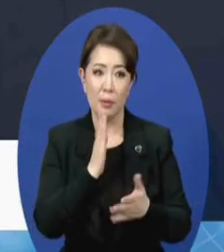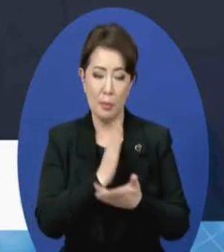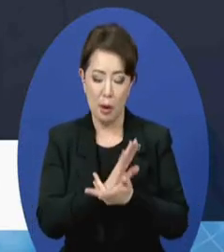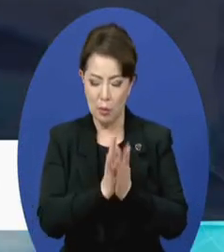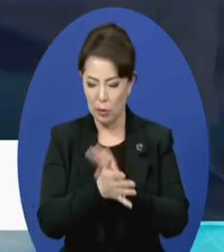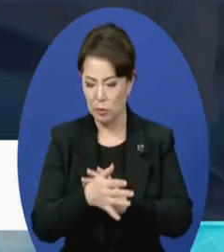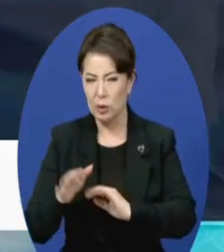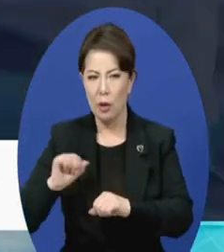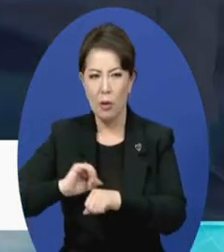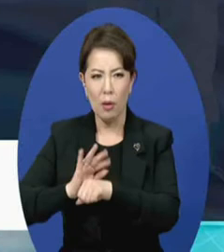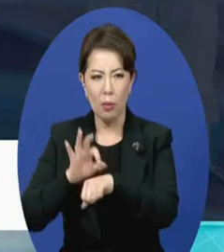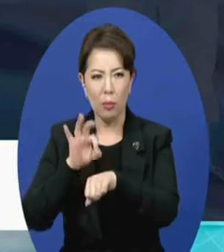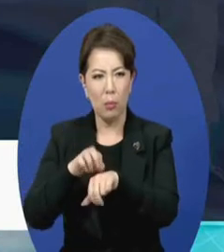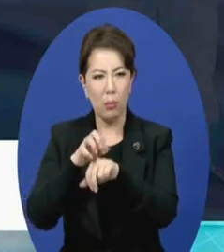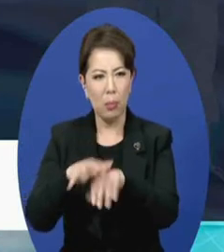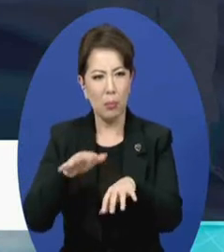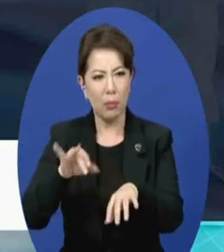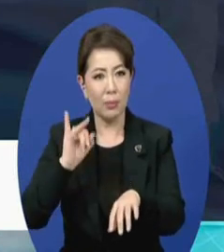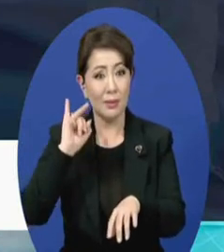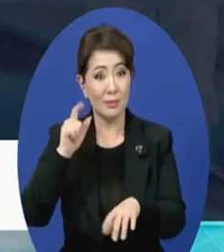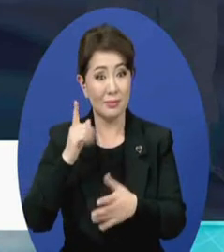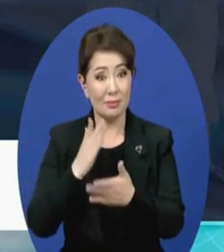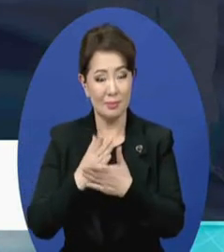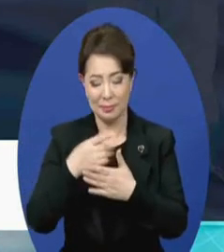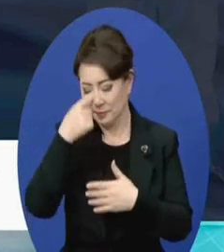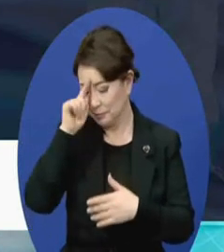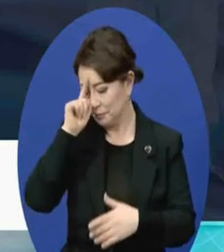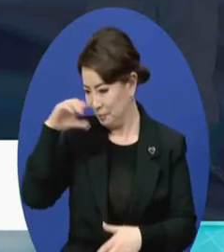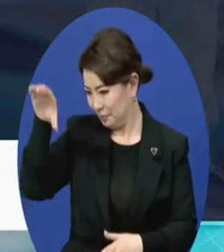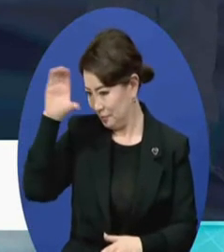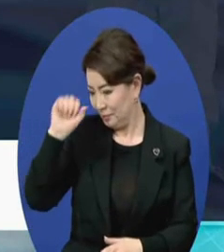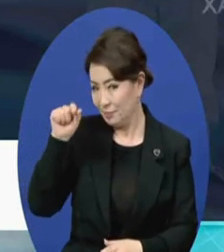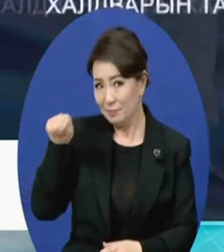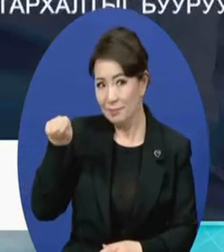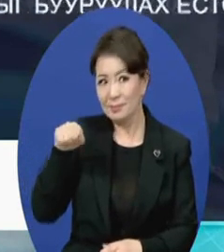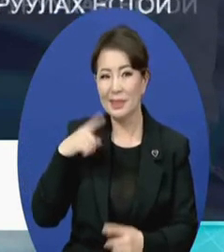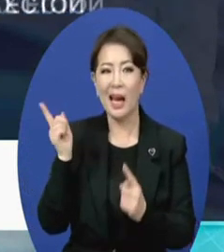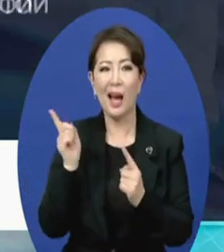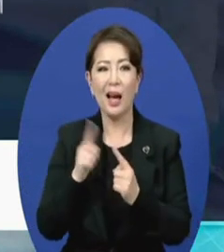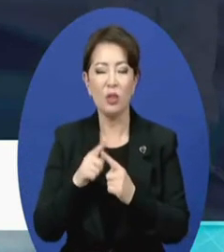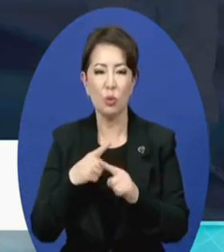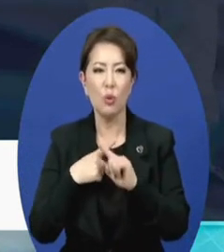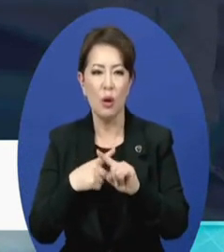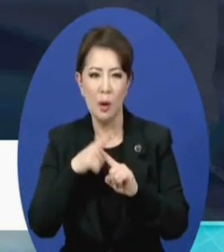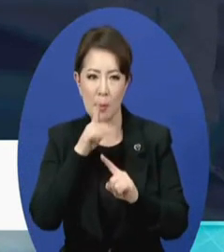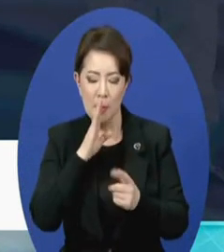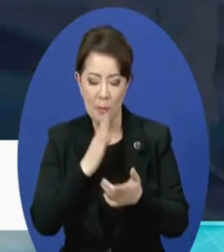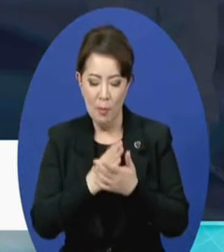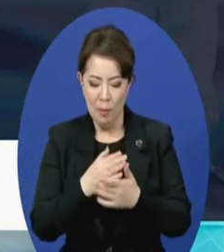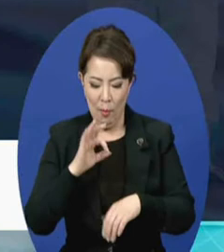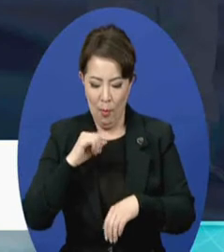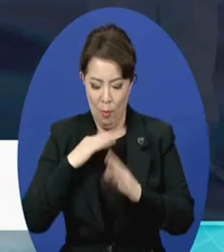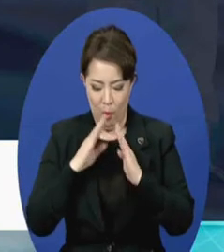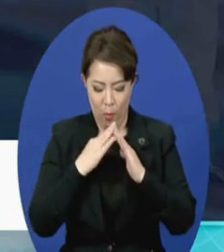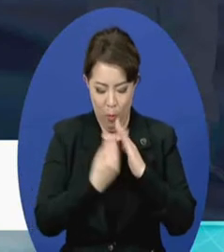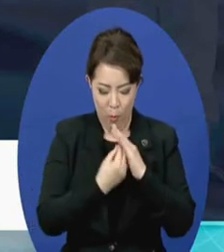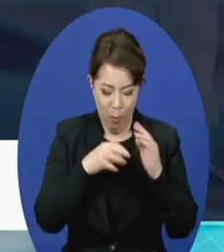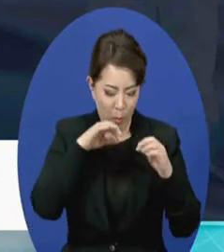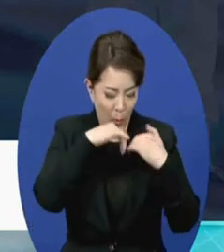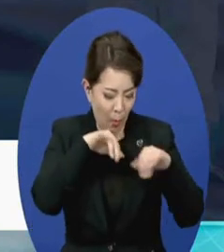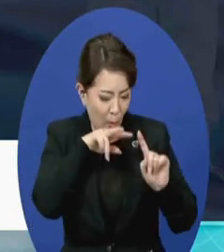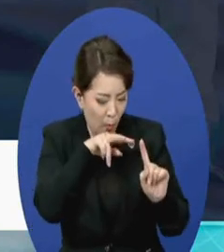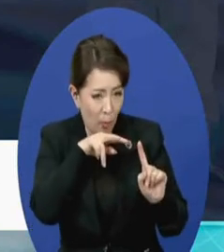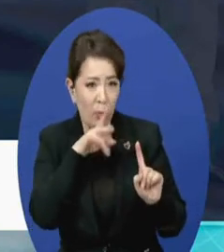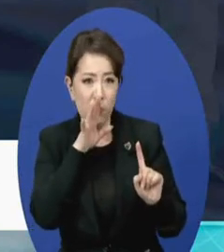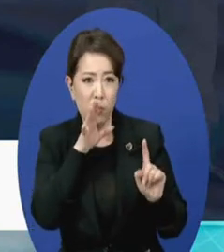өдрүүдэд ирчимжиж байна. Эрүүл мэндийн сайдын тухайд хатуу хөл хорой тогтоох саналтай байгаагаа хэлсэн байна. Мөн халдвар тээгч гэрээр тусгаарлалт ажиглалтанд байгаа